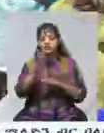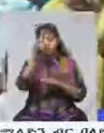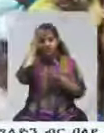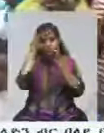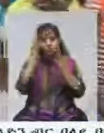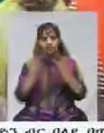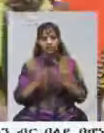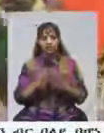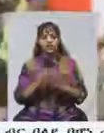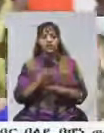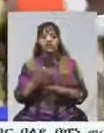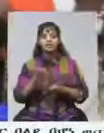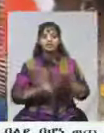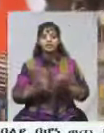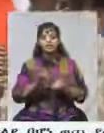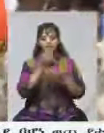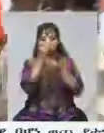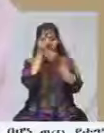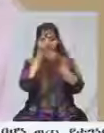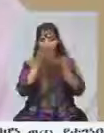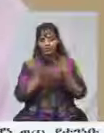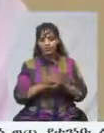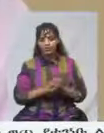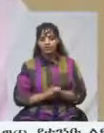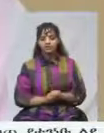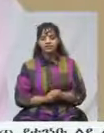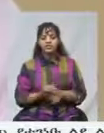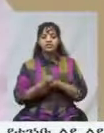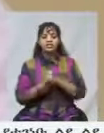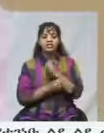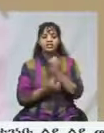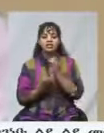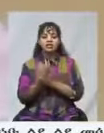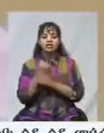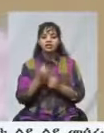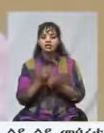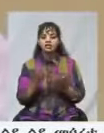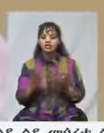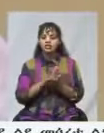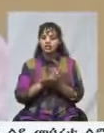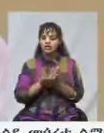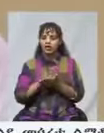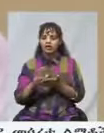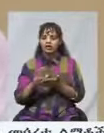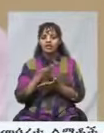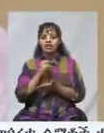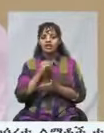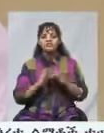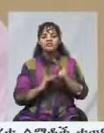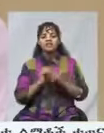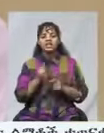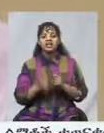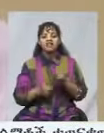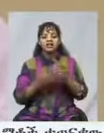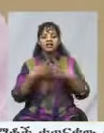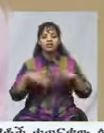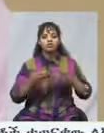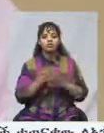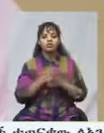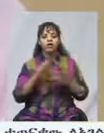በቁርጠኝነት እንደሚንቀሳቀስ አሳውቀዋል። መሰረተ ልማት ዝርጋታው ጥራትና ቀልጣፋ የተላበሰ ሆኖ